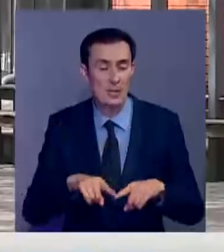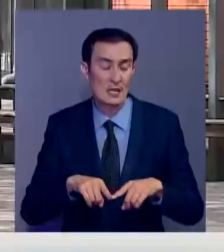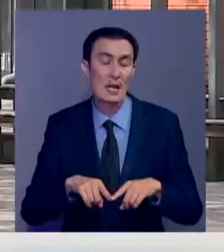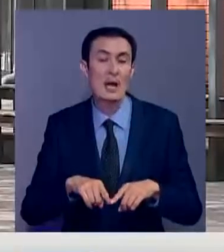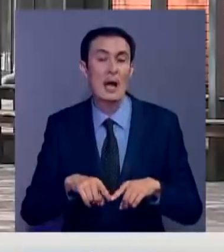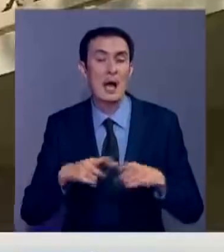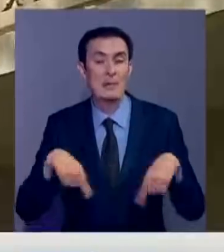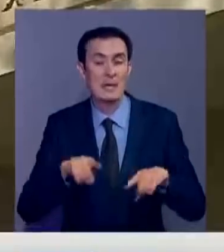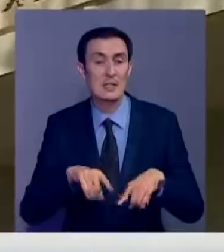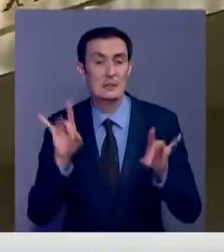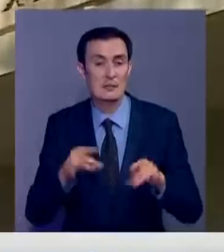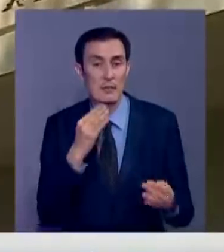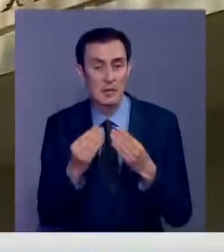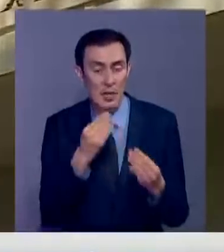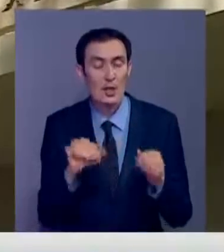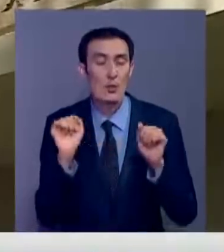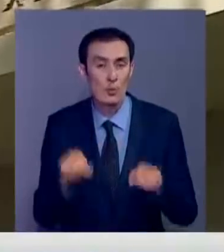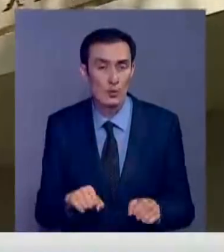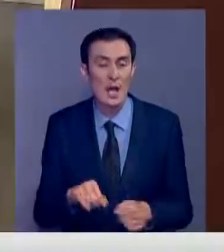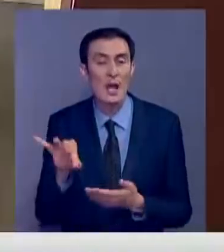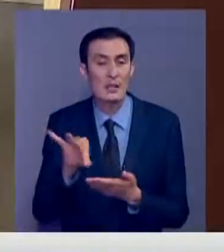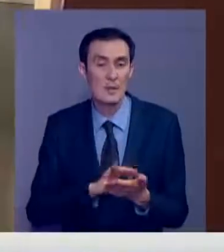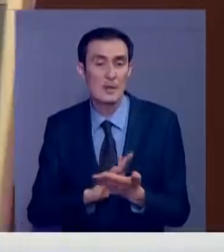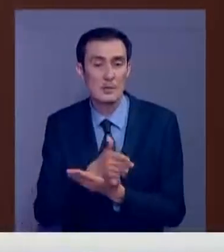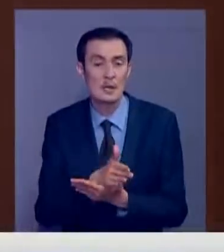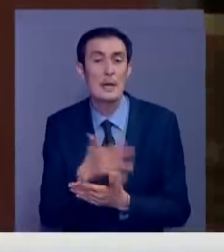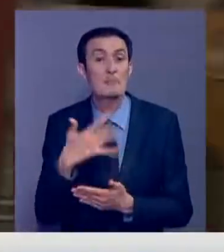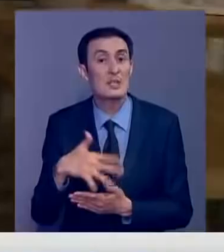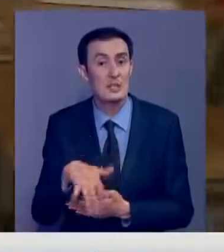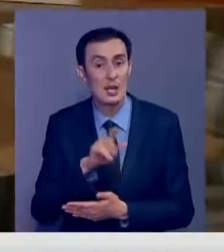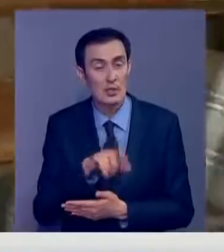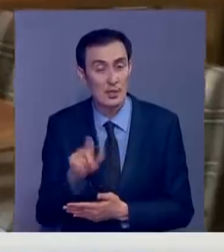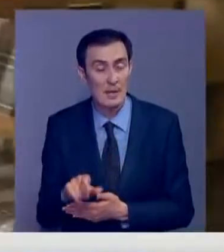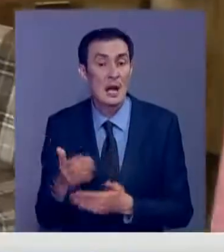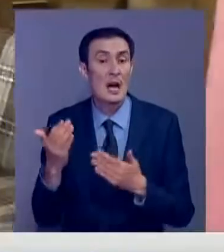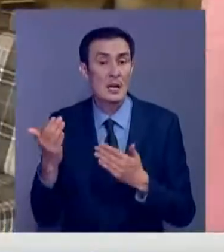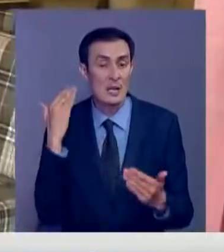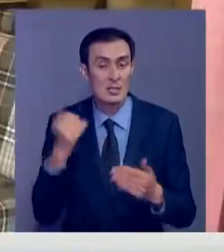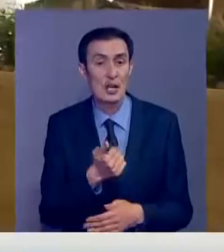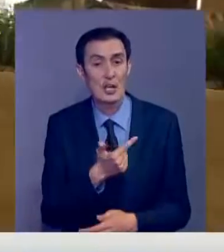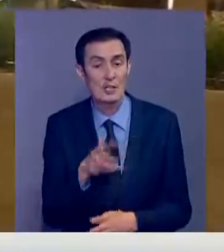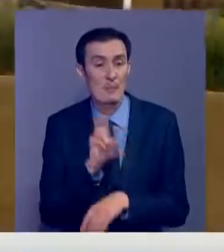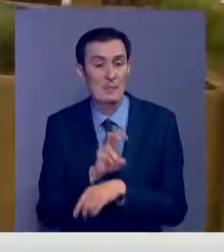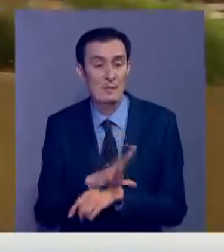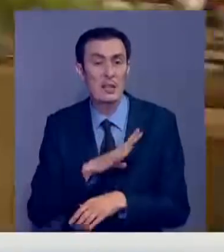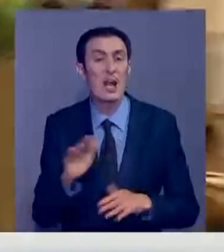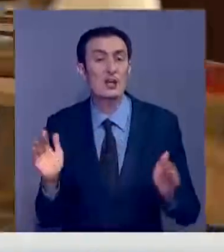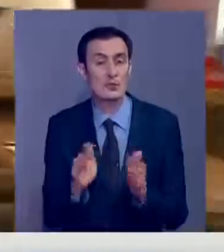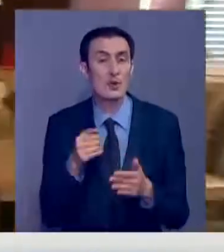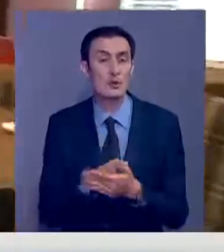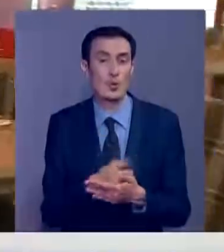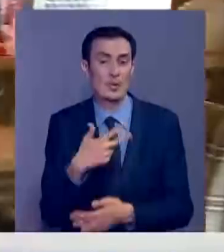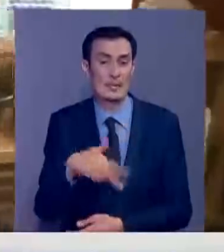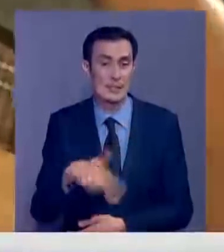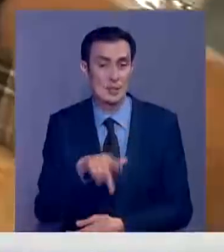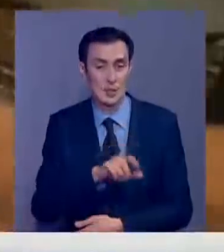Объекты общественного питания теперь смогут одновременно посещать 50 человек. Ранее количество посетителей ограничивали до